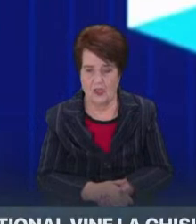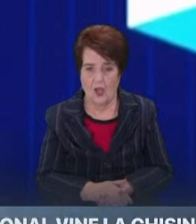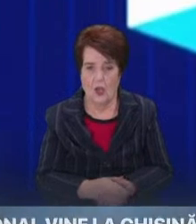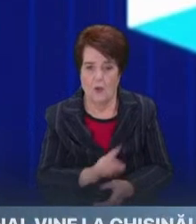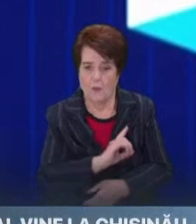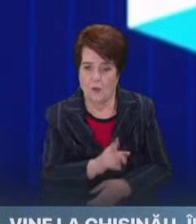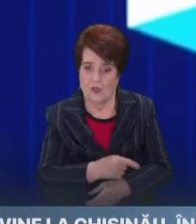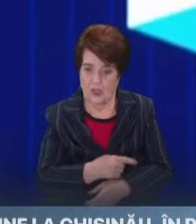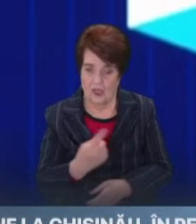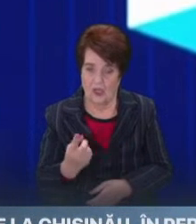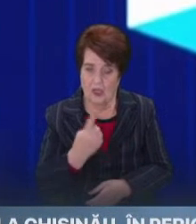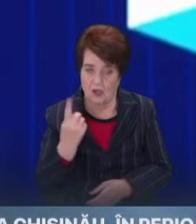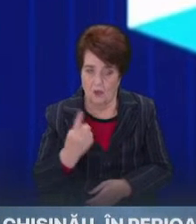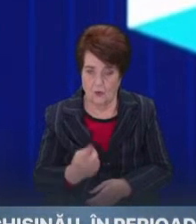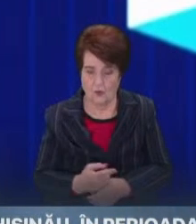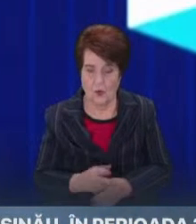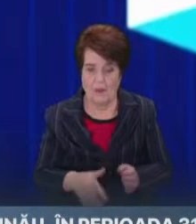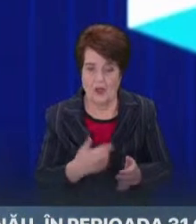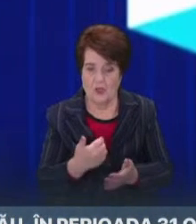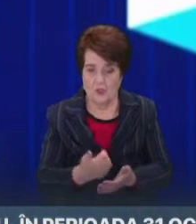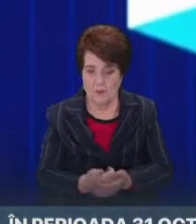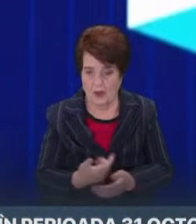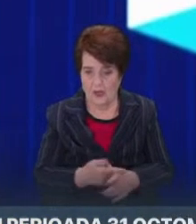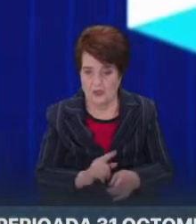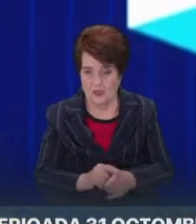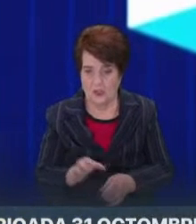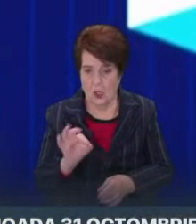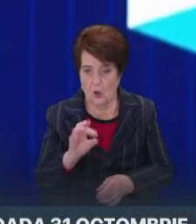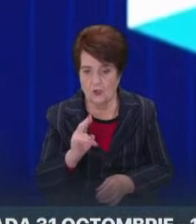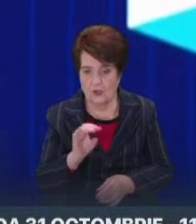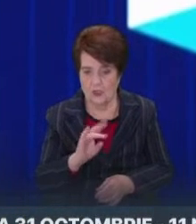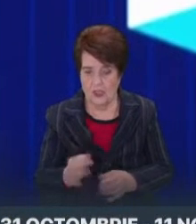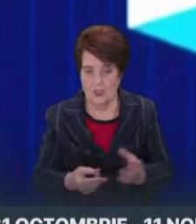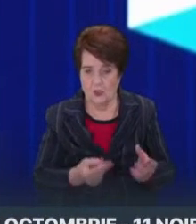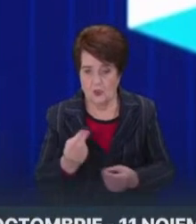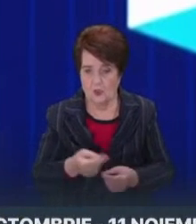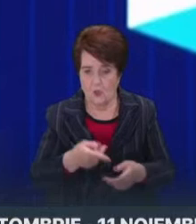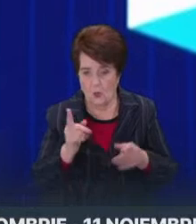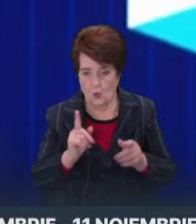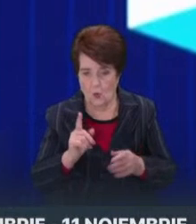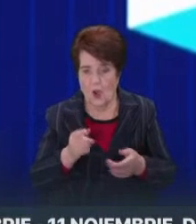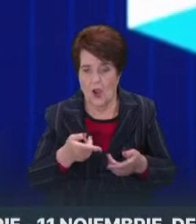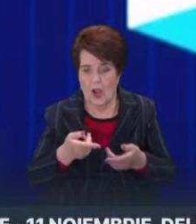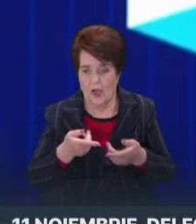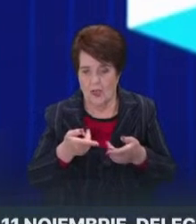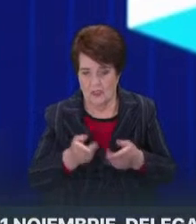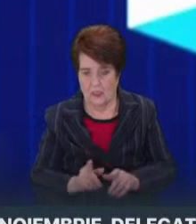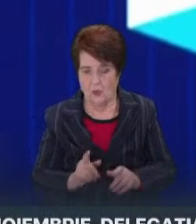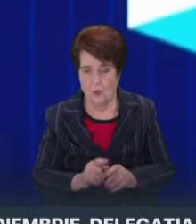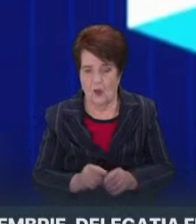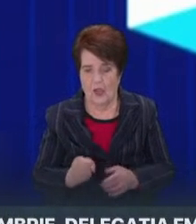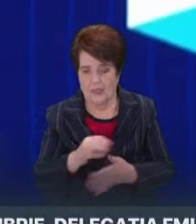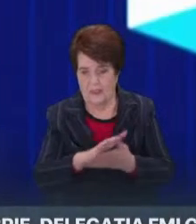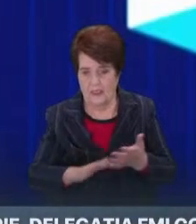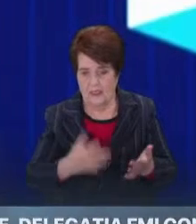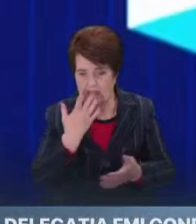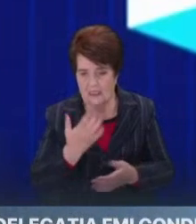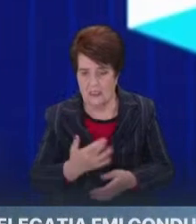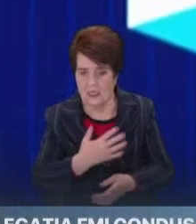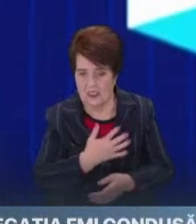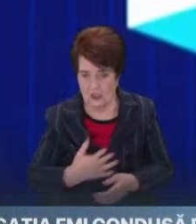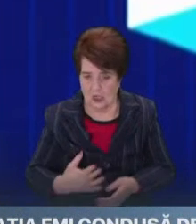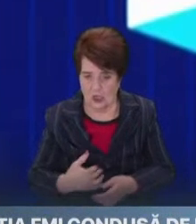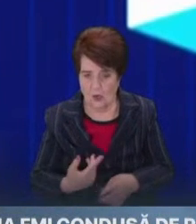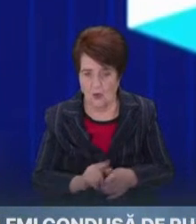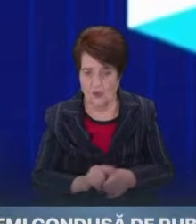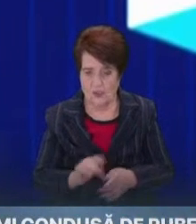Puterea asupra lumii este miza principală a acestui Occident, dar jocul este cu siguranță unul periculos, sângeros și, pot să spun, murdar. Perioada